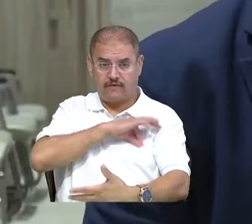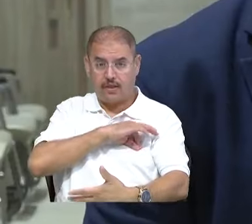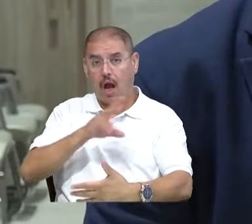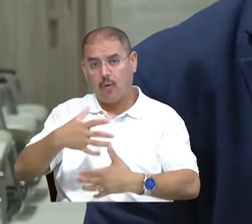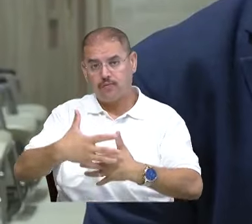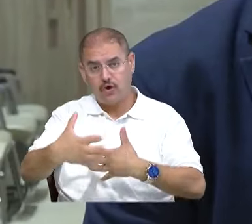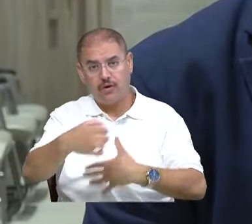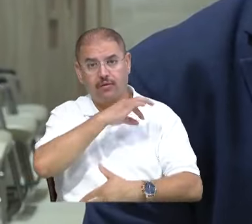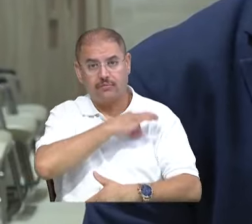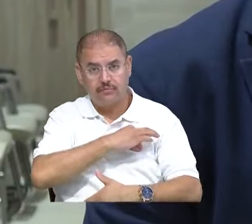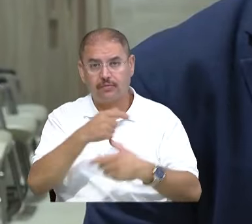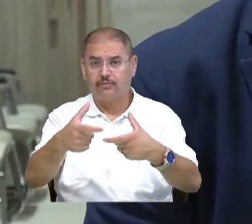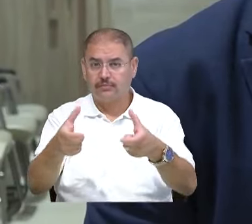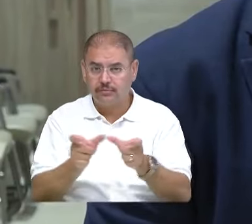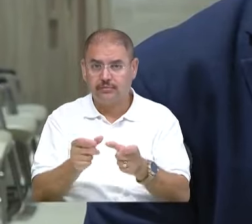والمؤتمرات وتطوير العمل